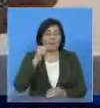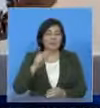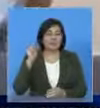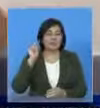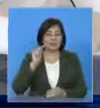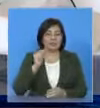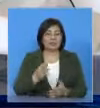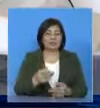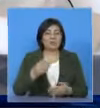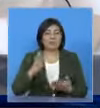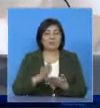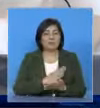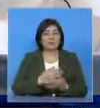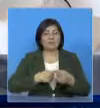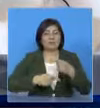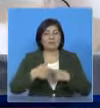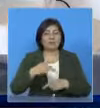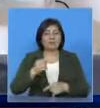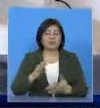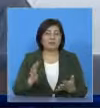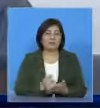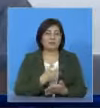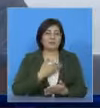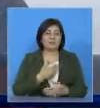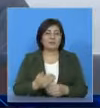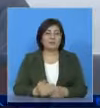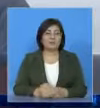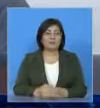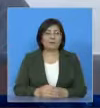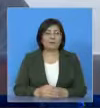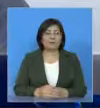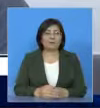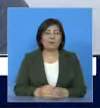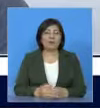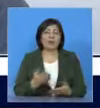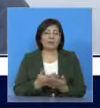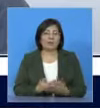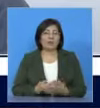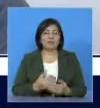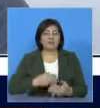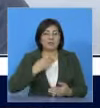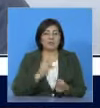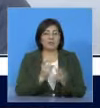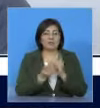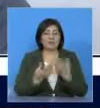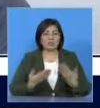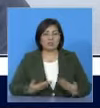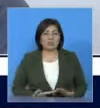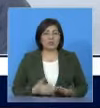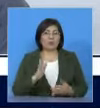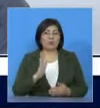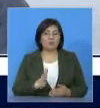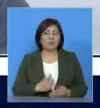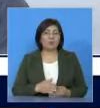обладательницей безвозвратного гранта в этом фархад вот оп-па на конечно страх изменить жизнь может быть у любого человека